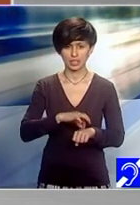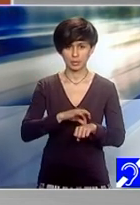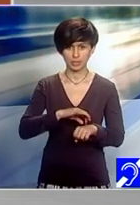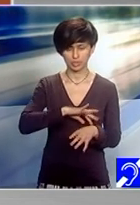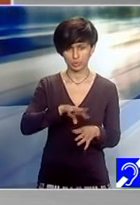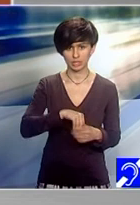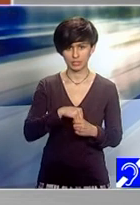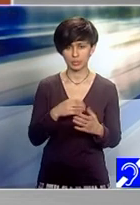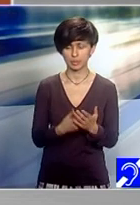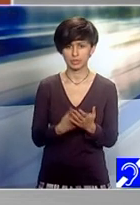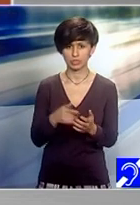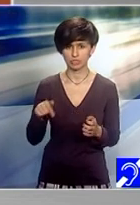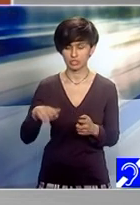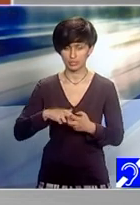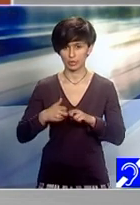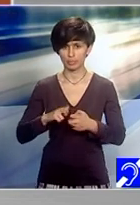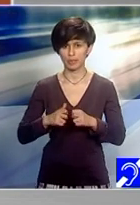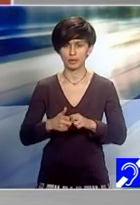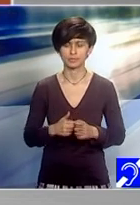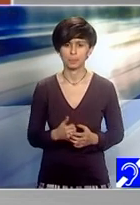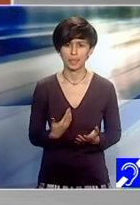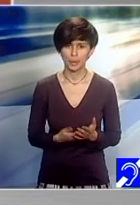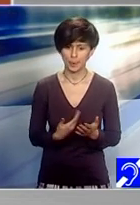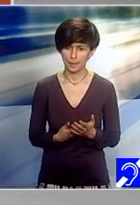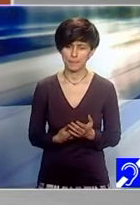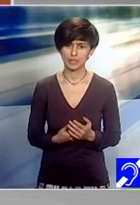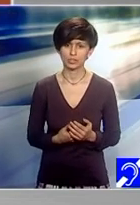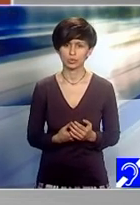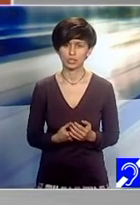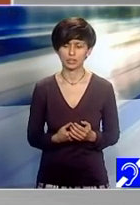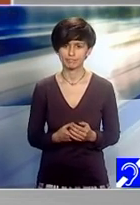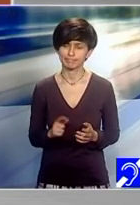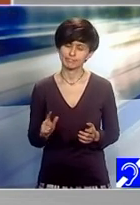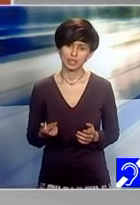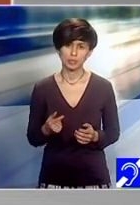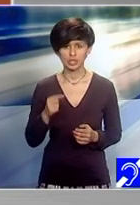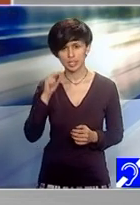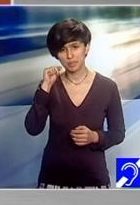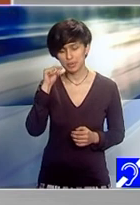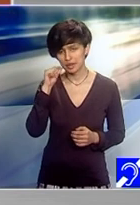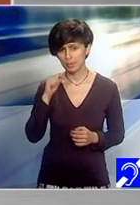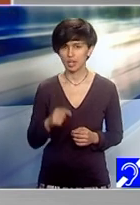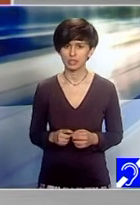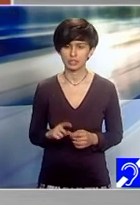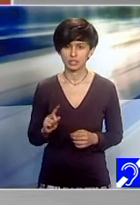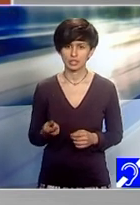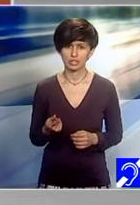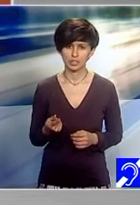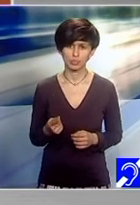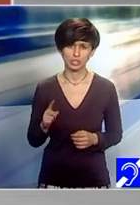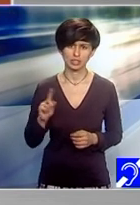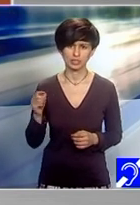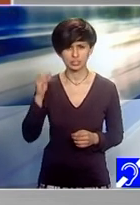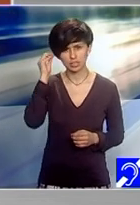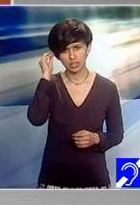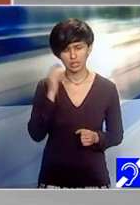tip de serviciu. Și datorită faptului că, mă rog, poate e bărbat, poate sunt alte aspecte, poate nu e obișnuit